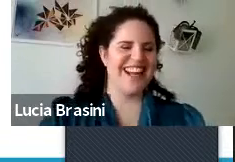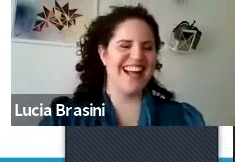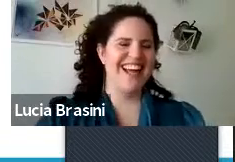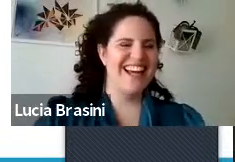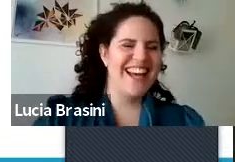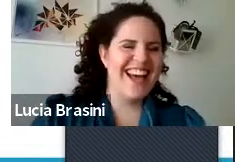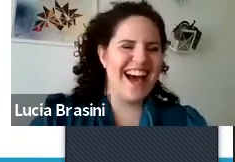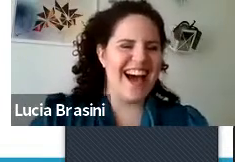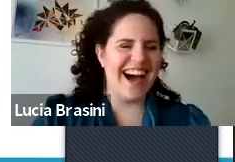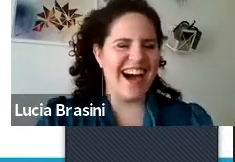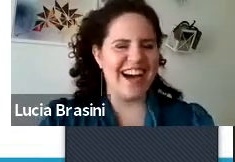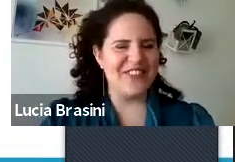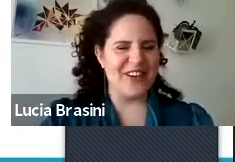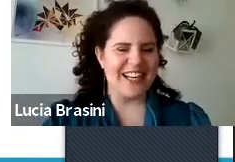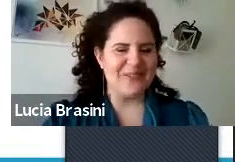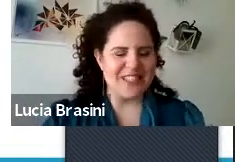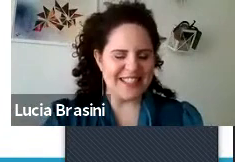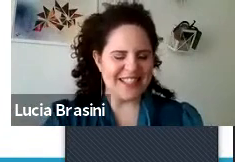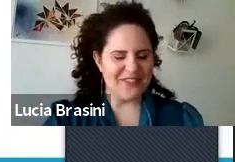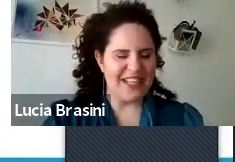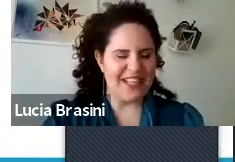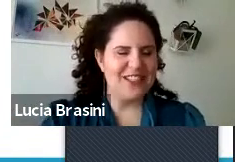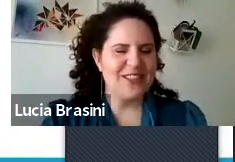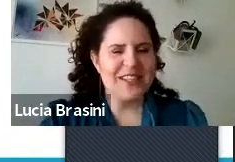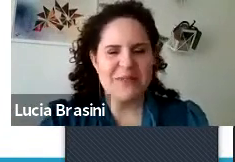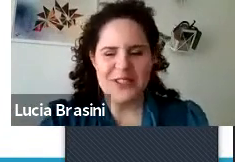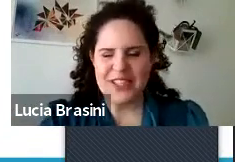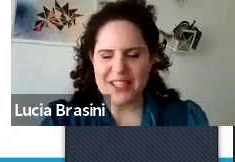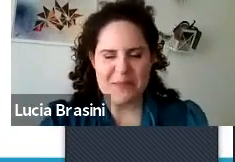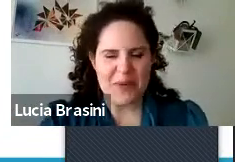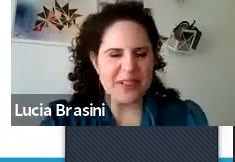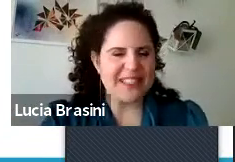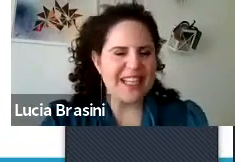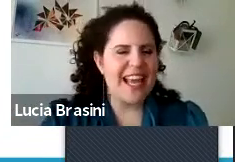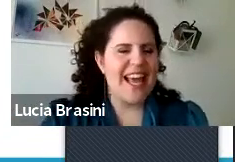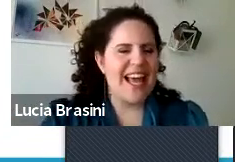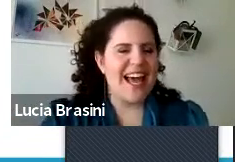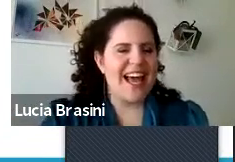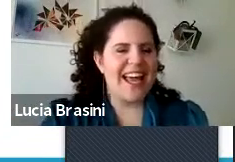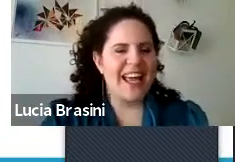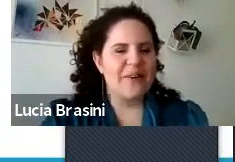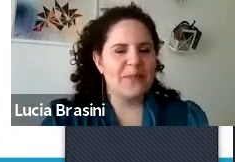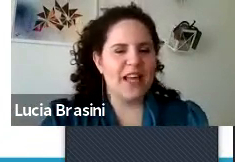di riuscire a fare questo intervento nel migliore dei modi.